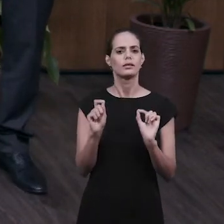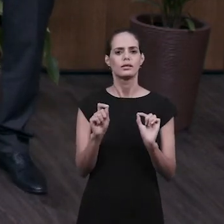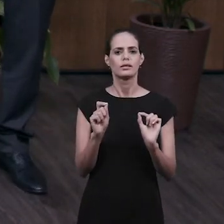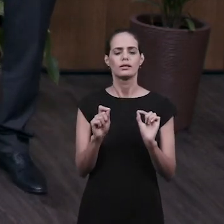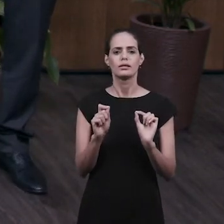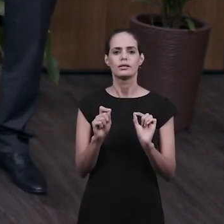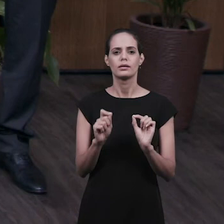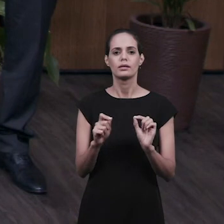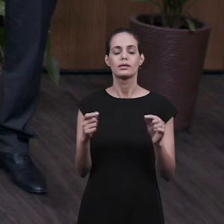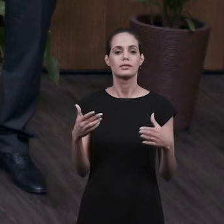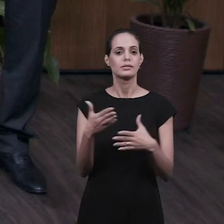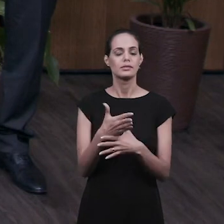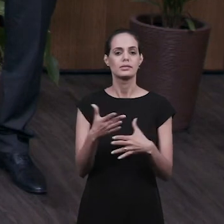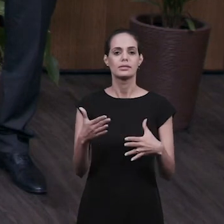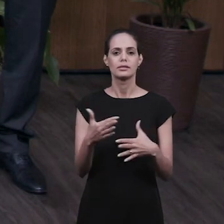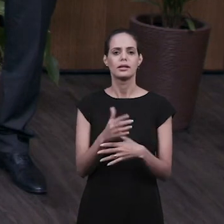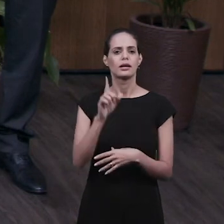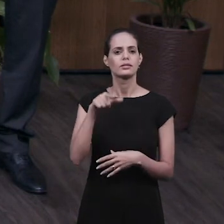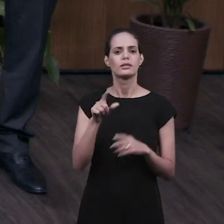Et quelle ville est celle-là?